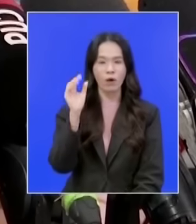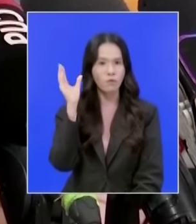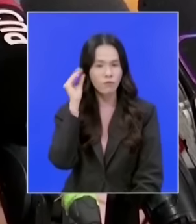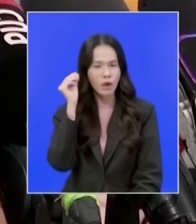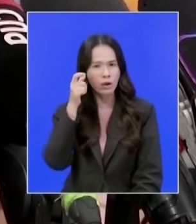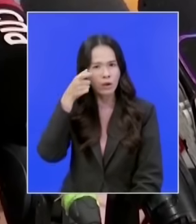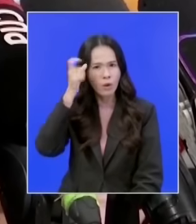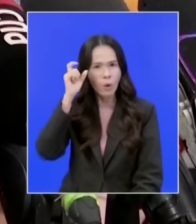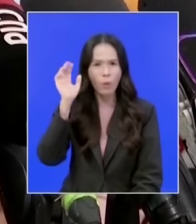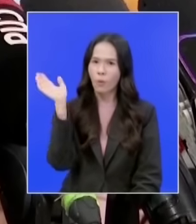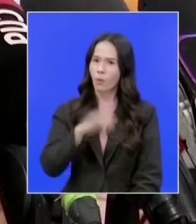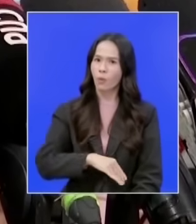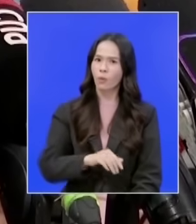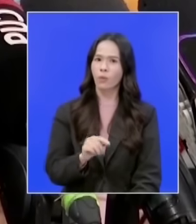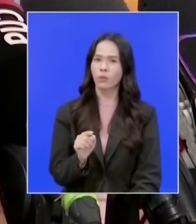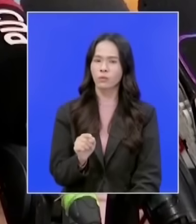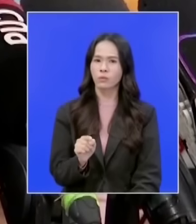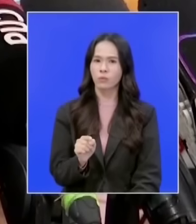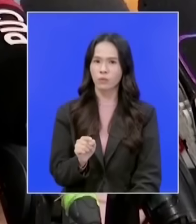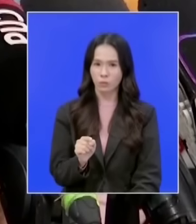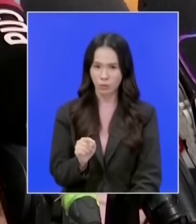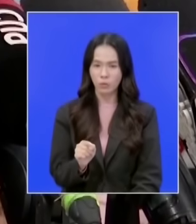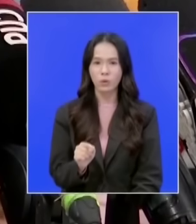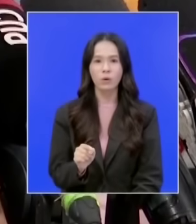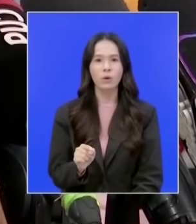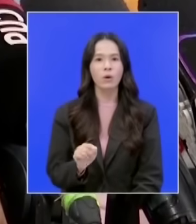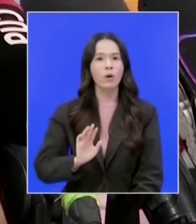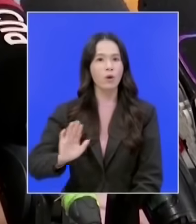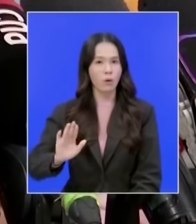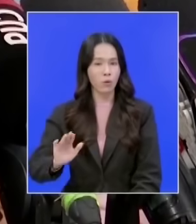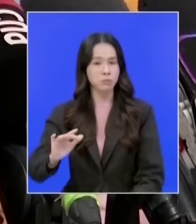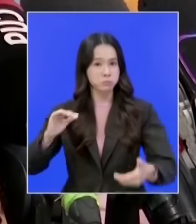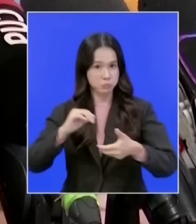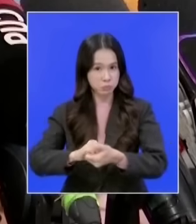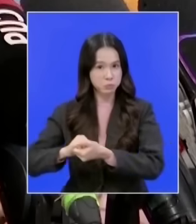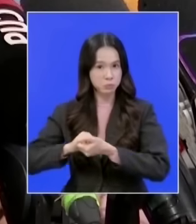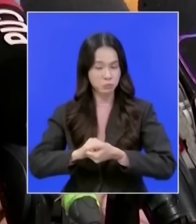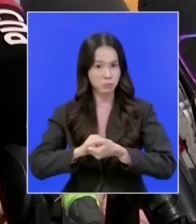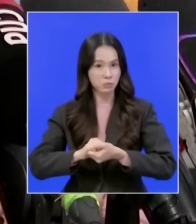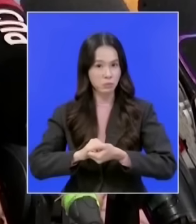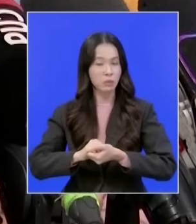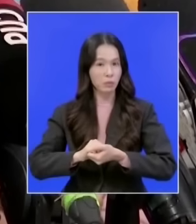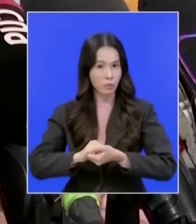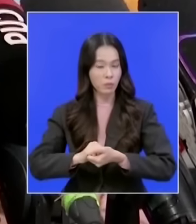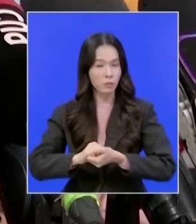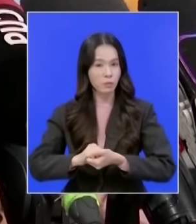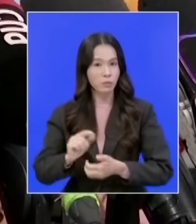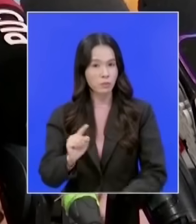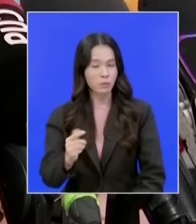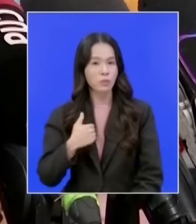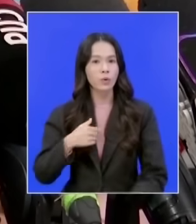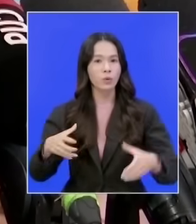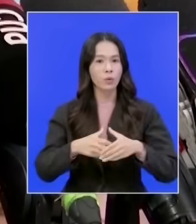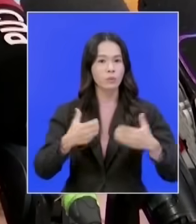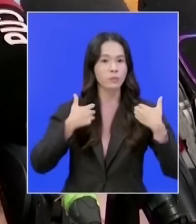งงโอ้โหนี่มันเป็นช่วงยุคสมานฉันท์จริงๆสลายขั้วจริงๆขณะที่ฝั่งรัฐบ